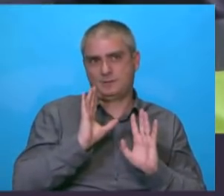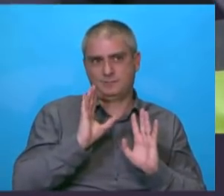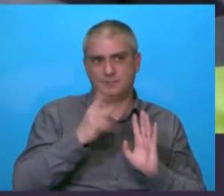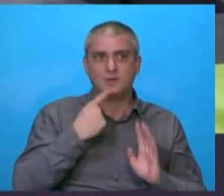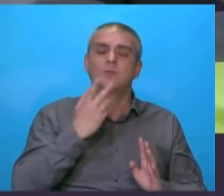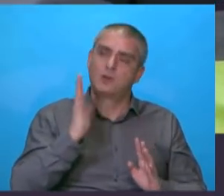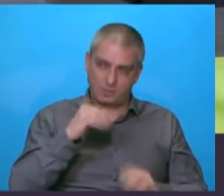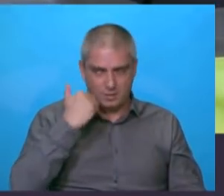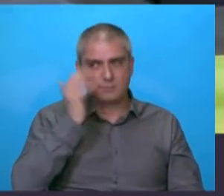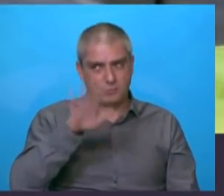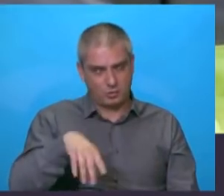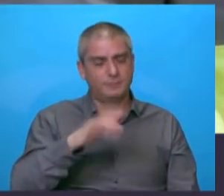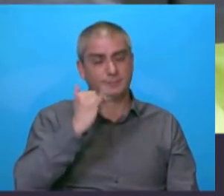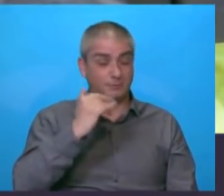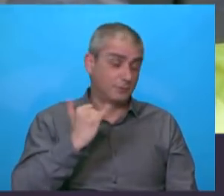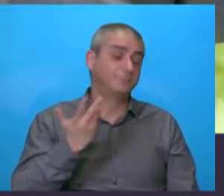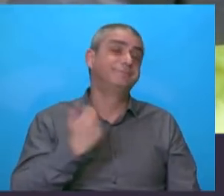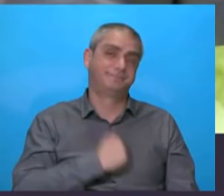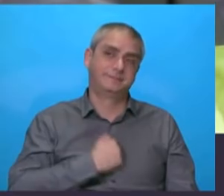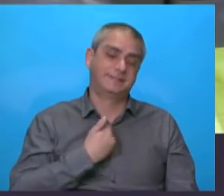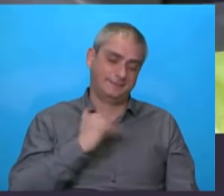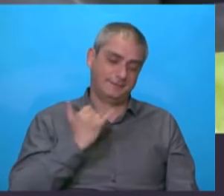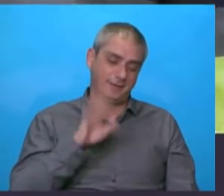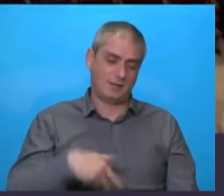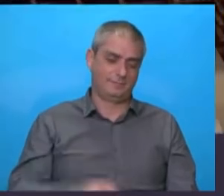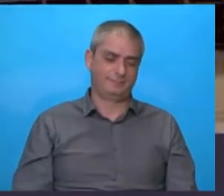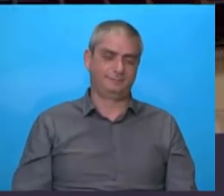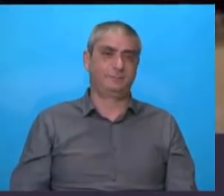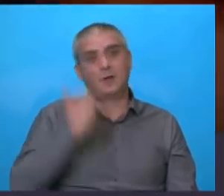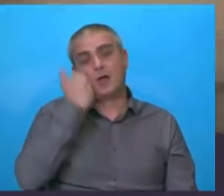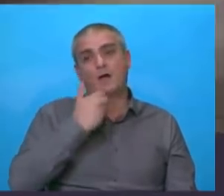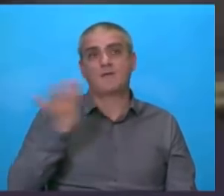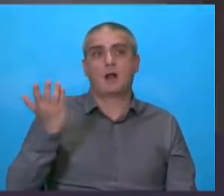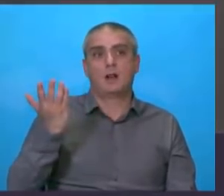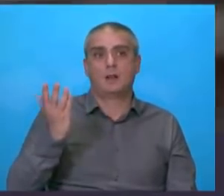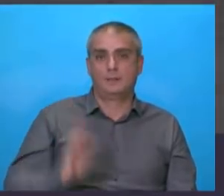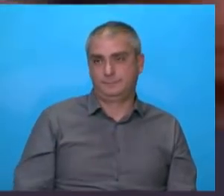הבוגרים. כן? כן, לצערנו הרב גם הבוגרים. וזה חבל.